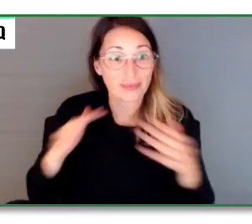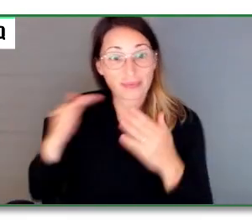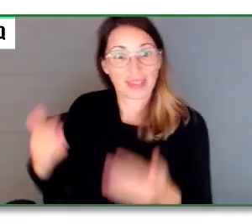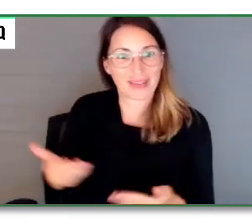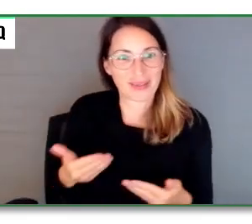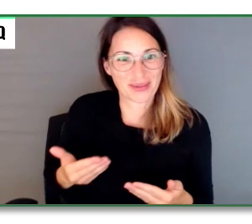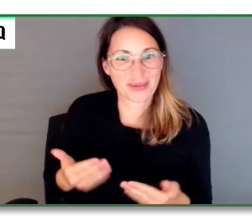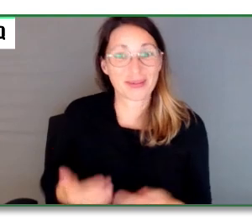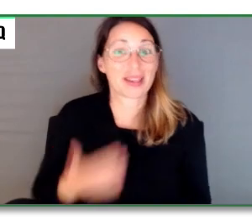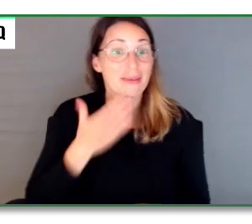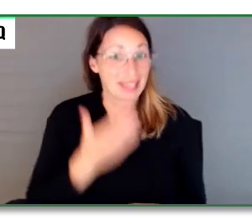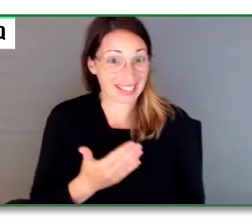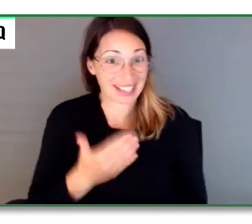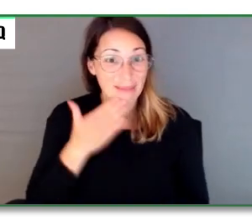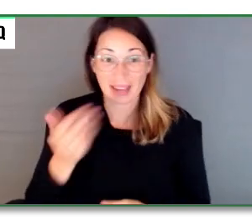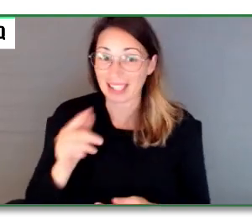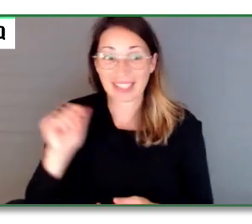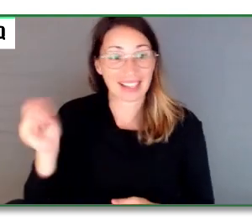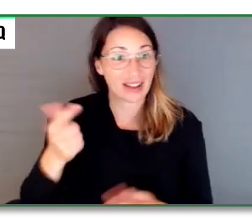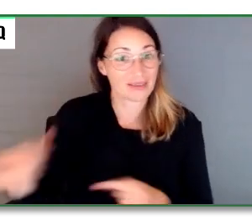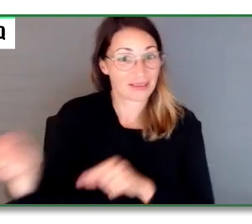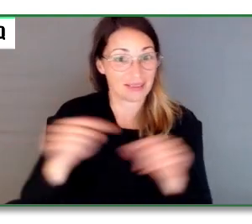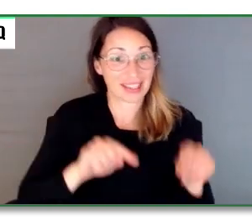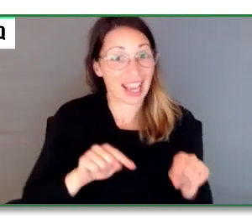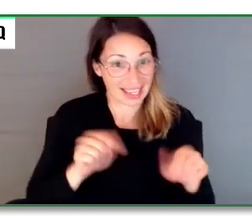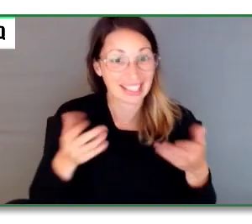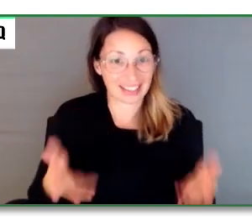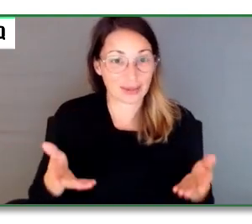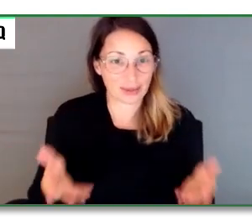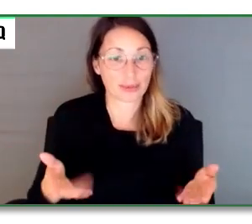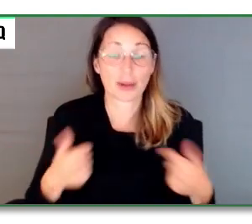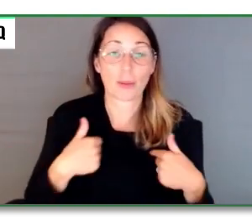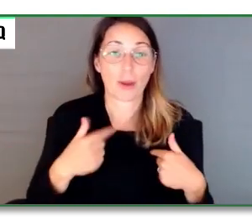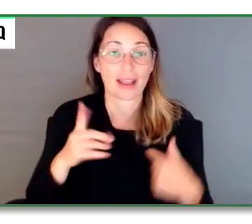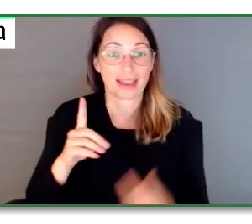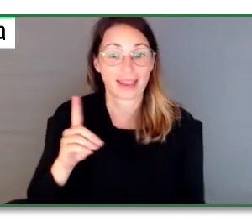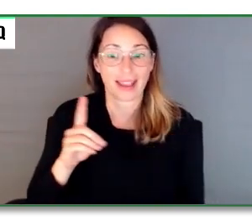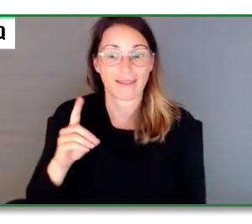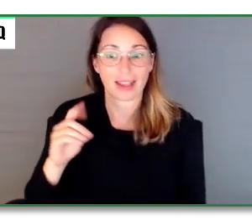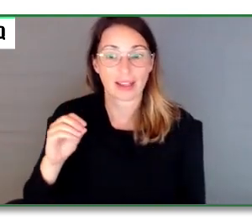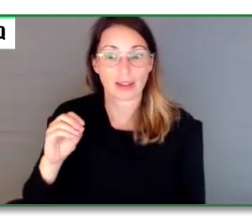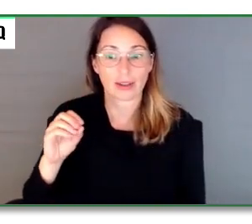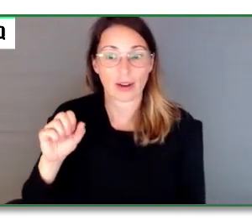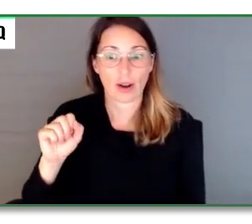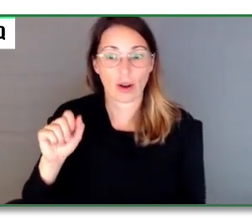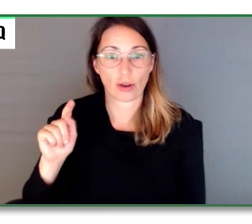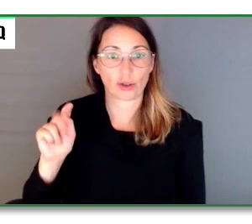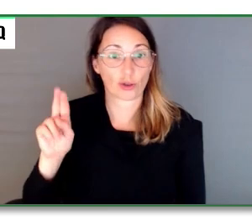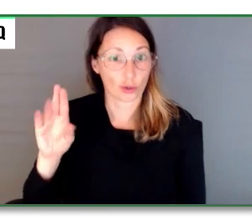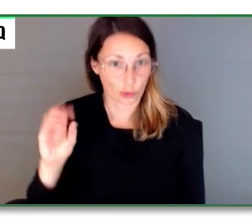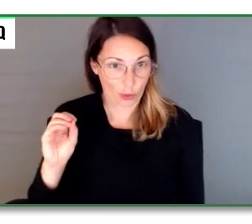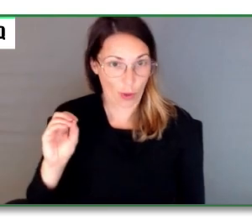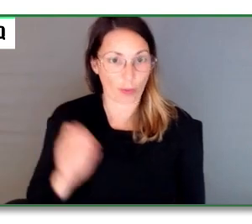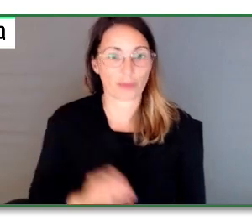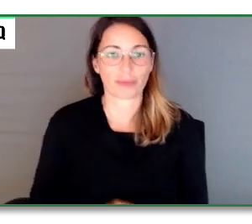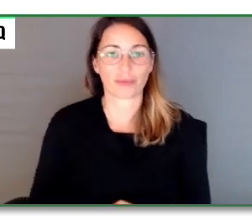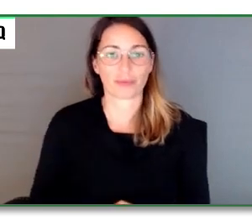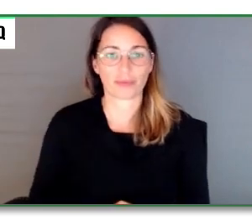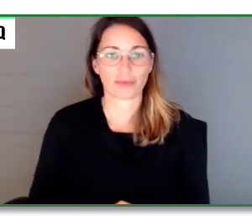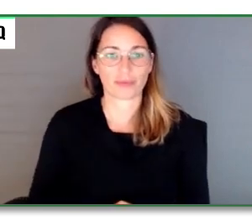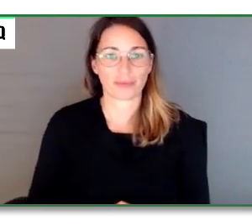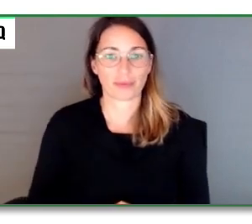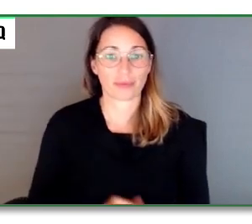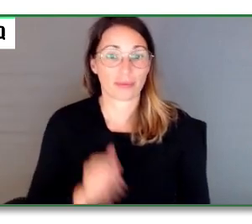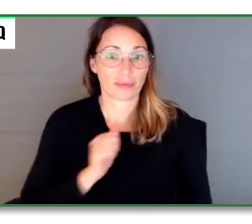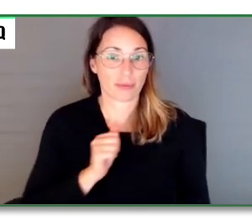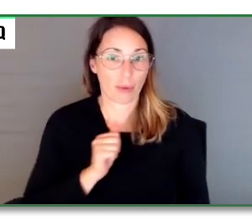ici aujourd'hui. Je suis David Ostro, un homme blanc, donc j'ai près de 60 ans